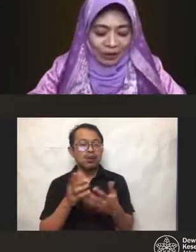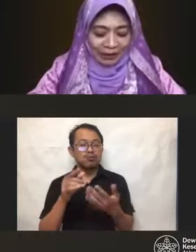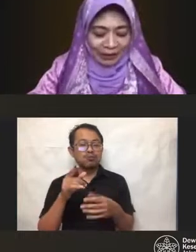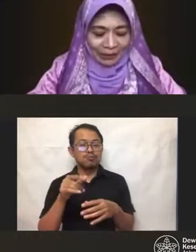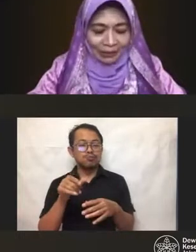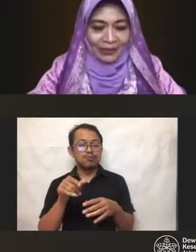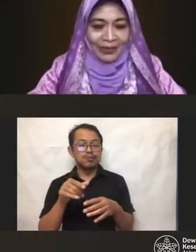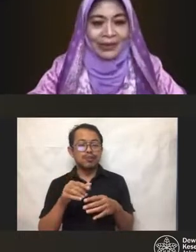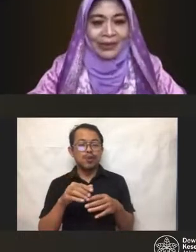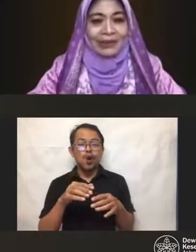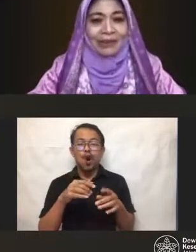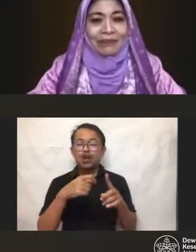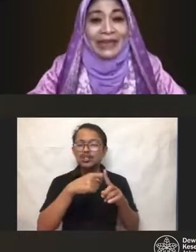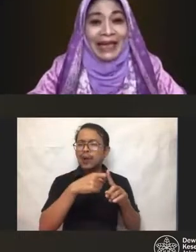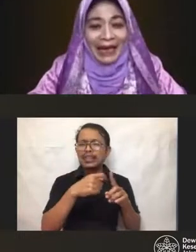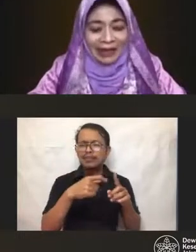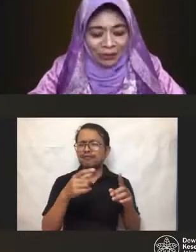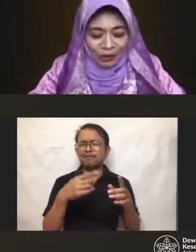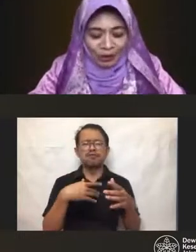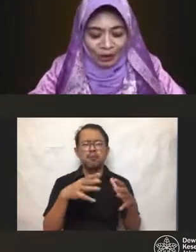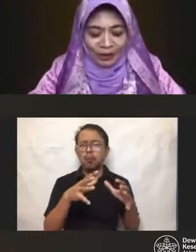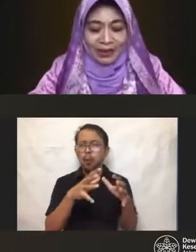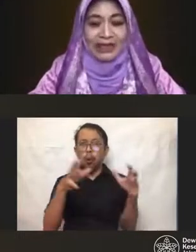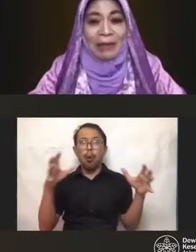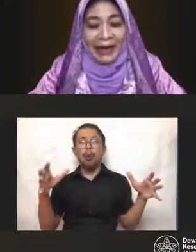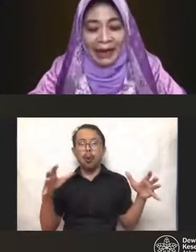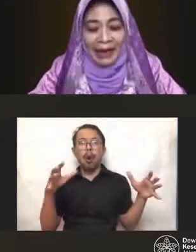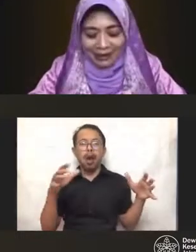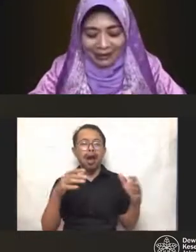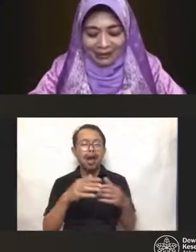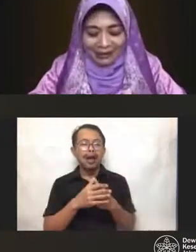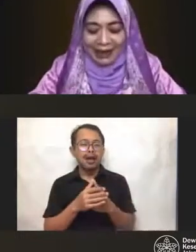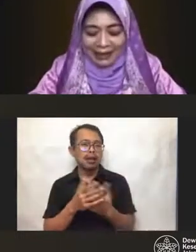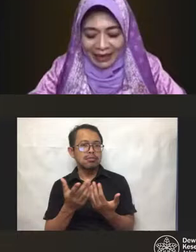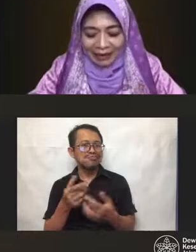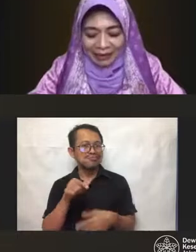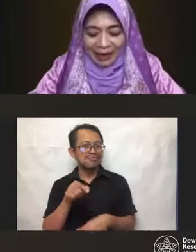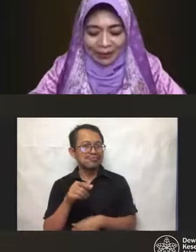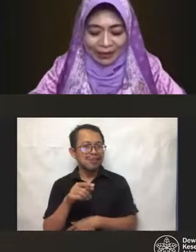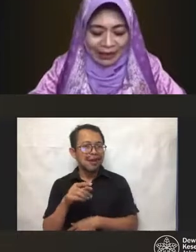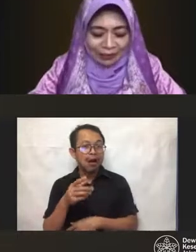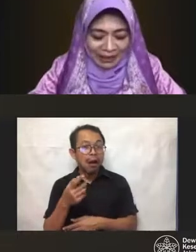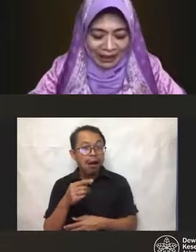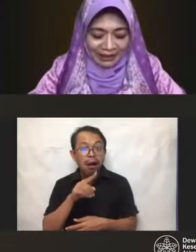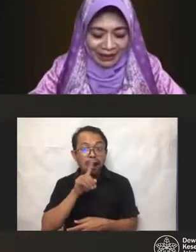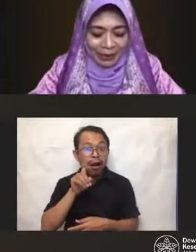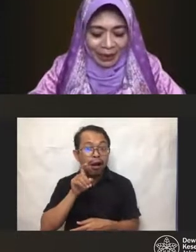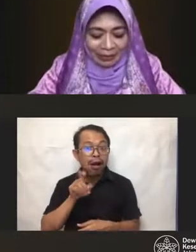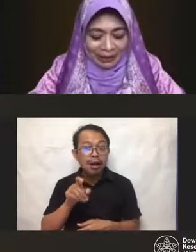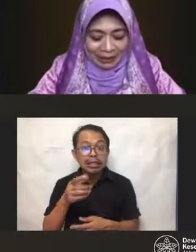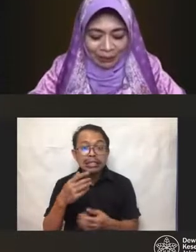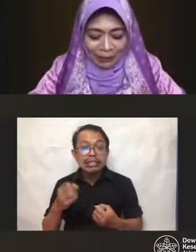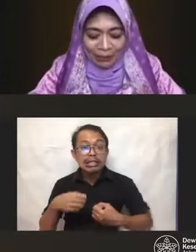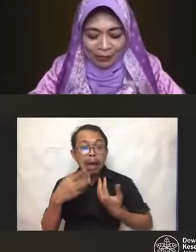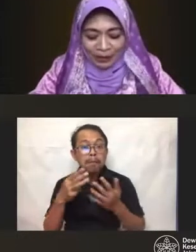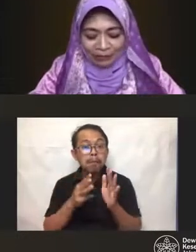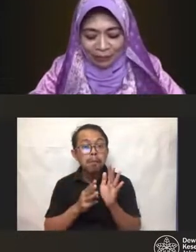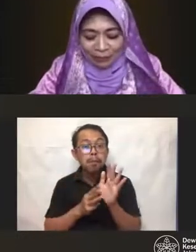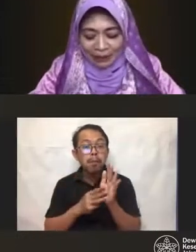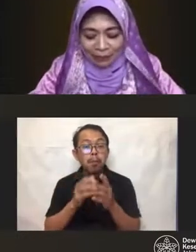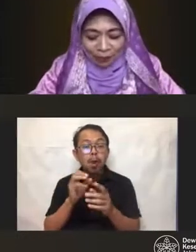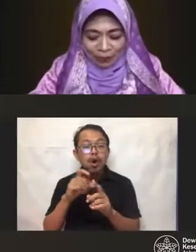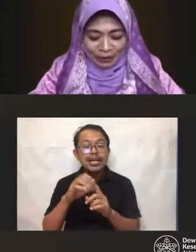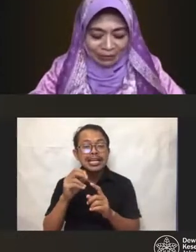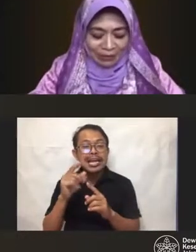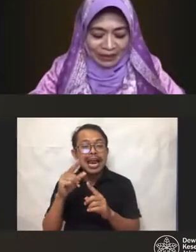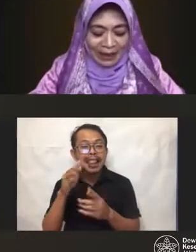akun konservatif. Pertanyaan muncul, di manakah kalian yang mengaku Islam moderat ya? Meskipun paham moderat